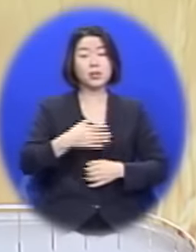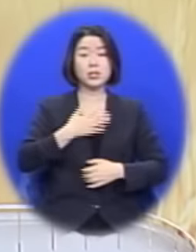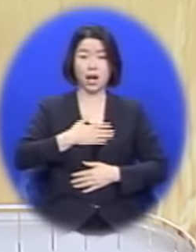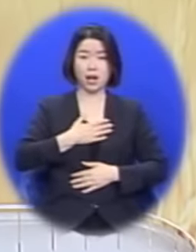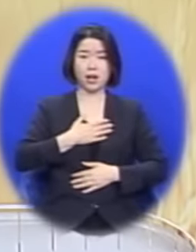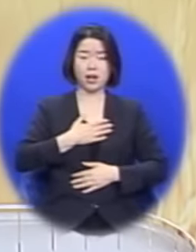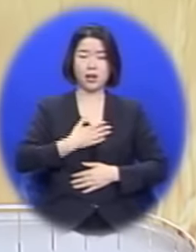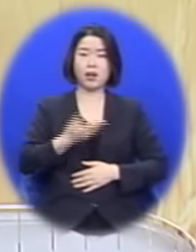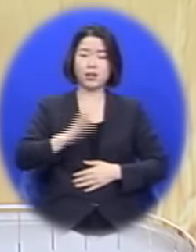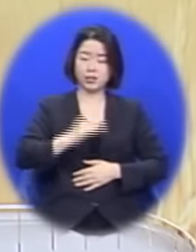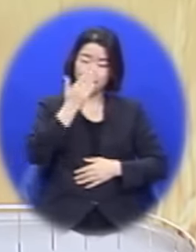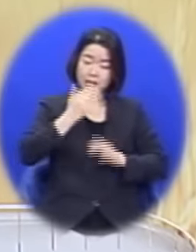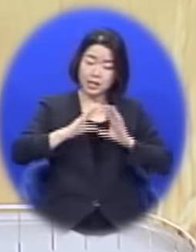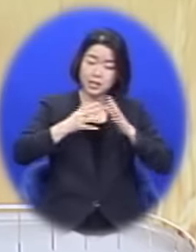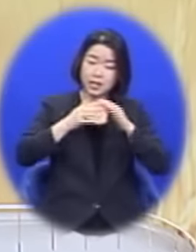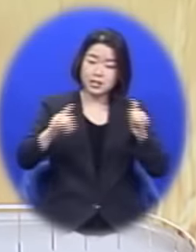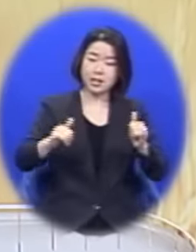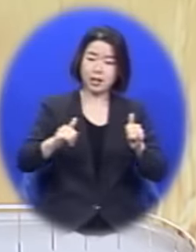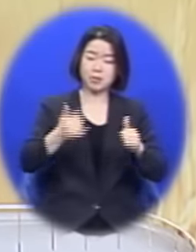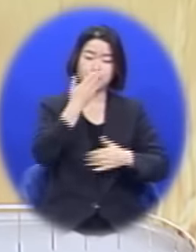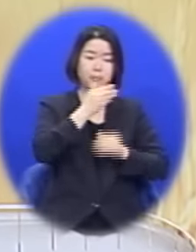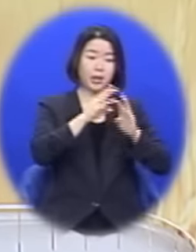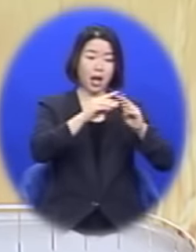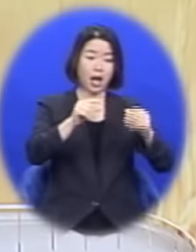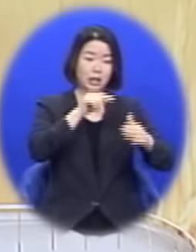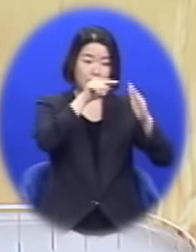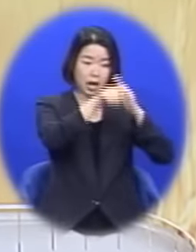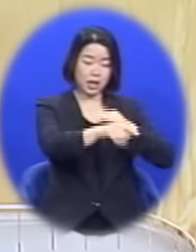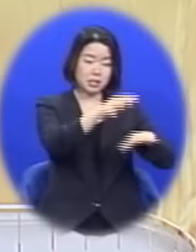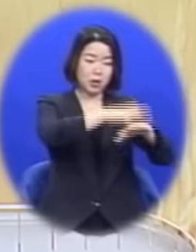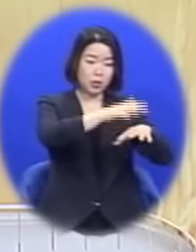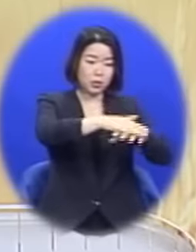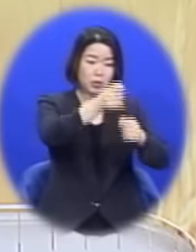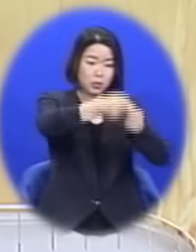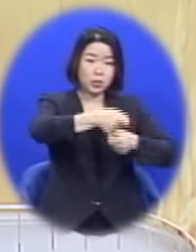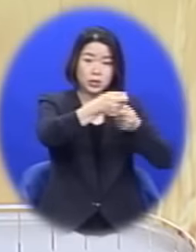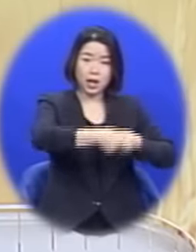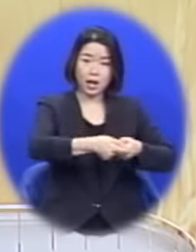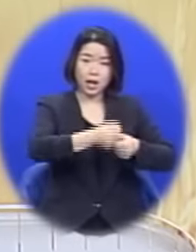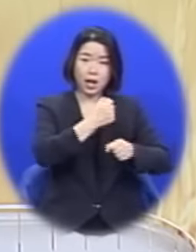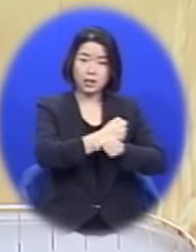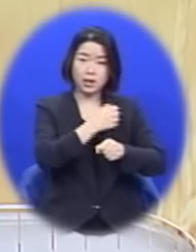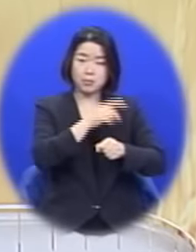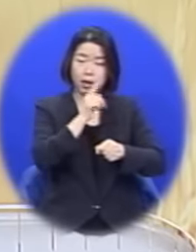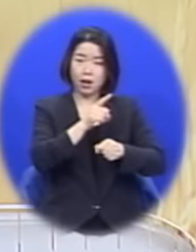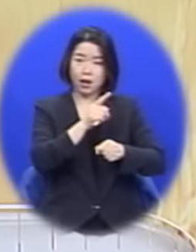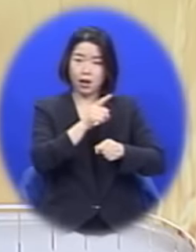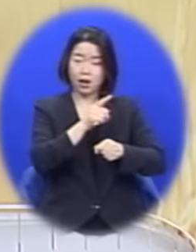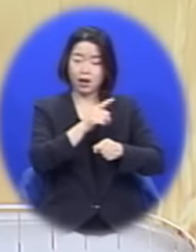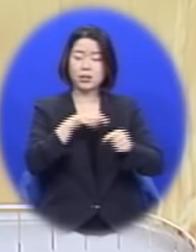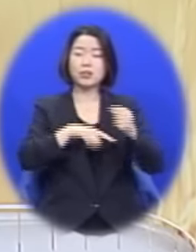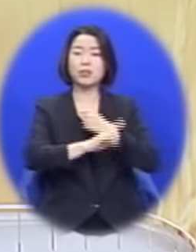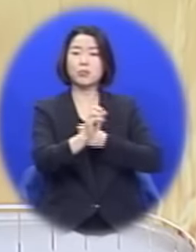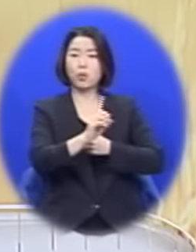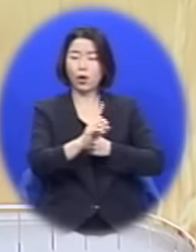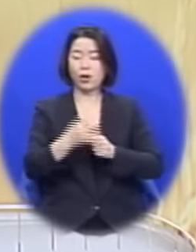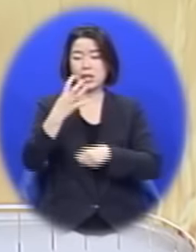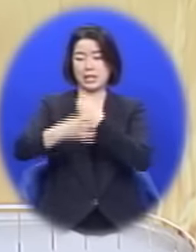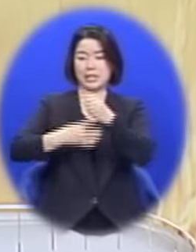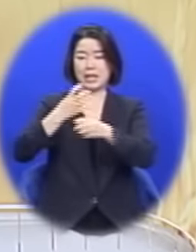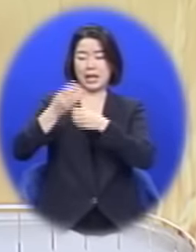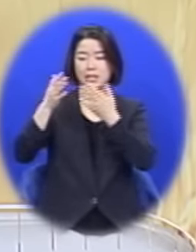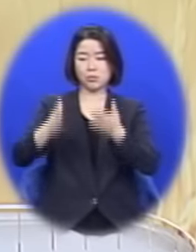백성들이 가나안 땅 들어가서 농사를 지을 것이라. 그 말은 그들이 40년 동안 만나만 먹고 살았다는